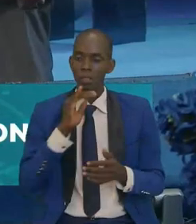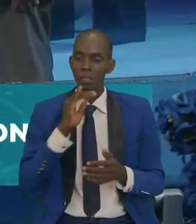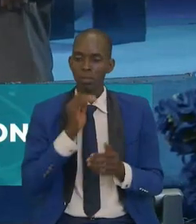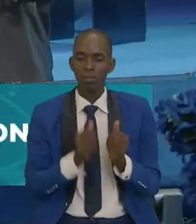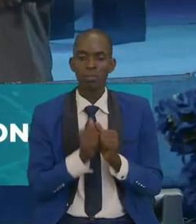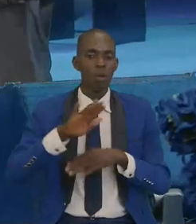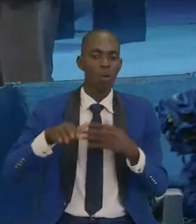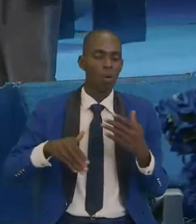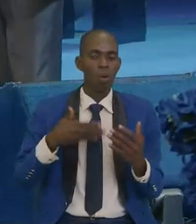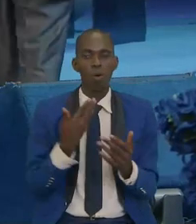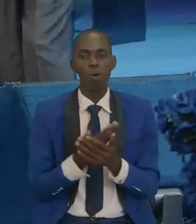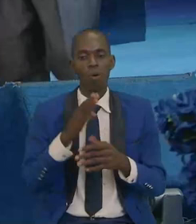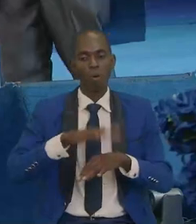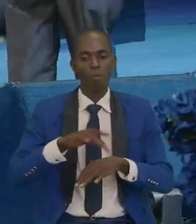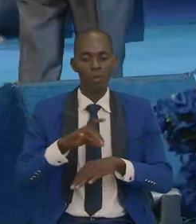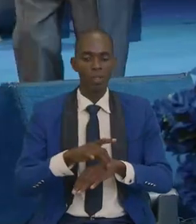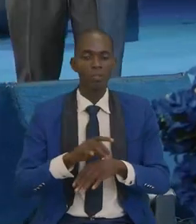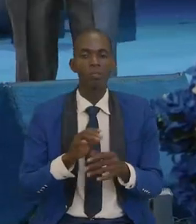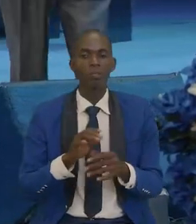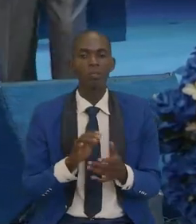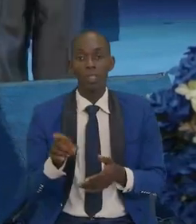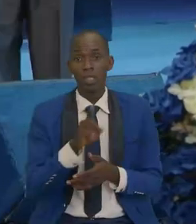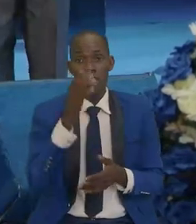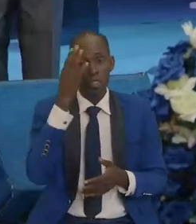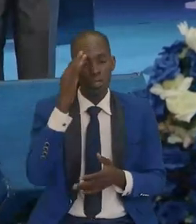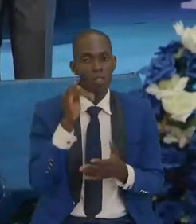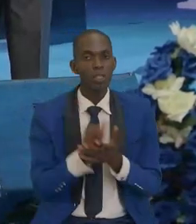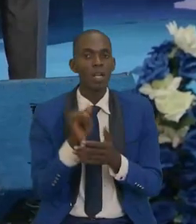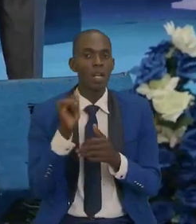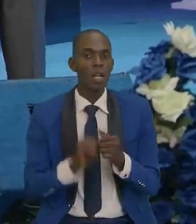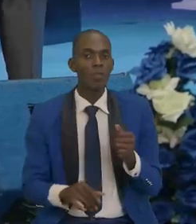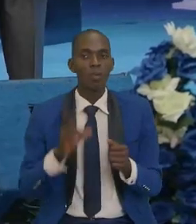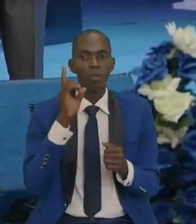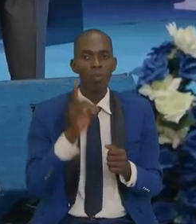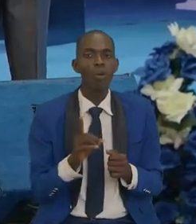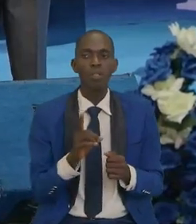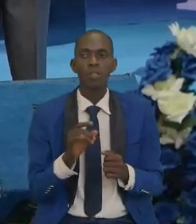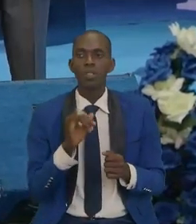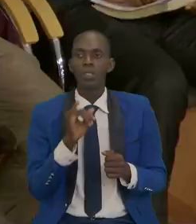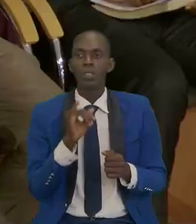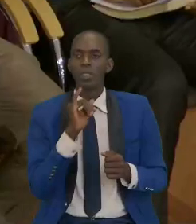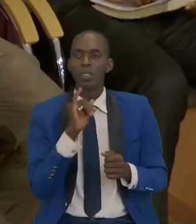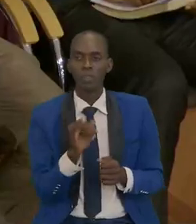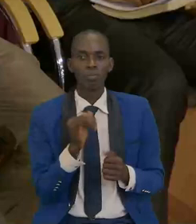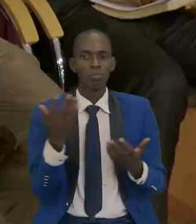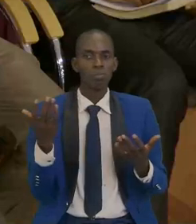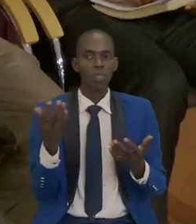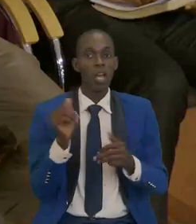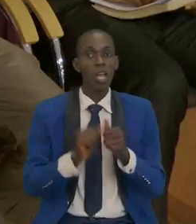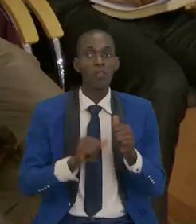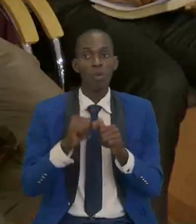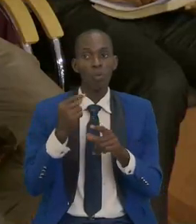est plus grand que tout le monde sur terre. Ils savaient que toute parole